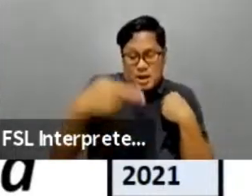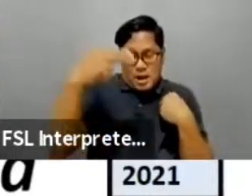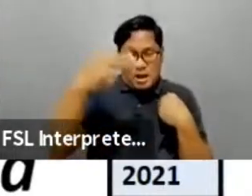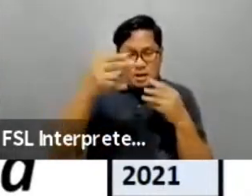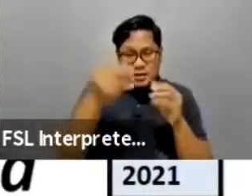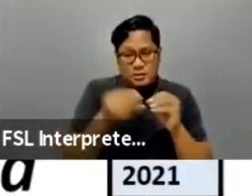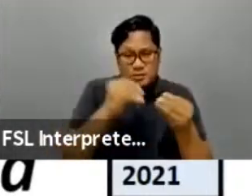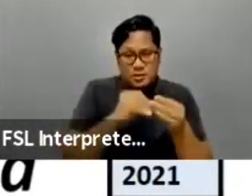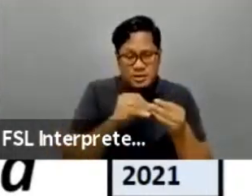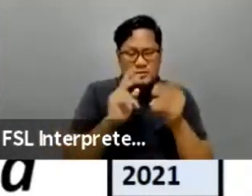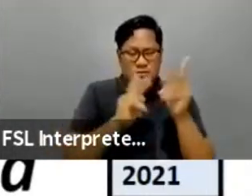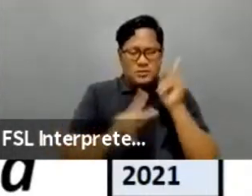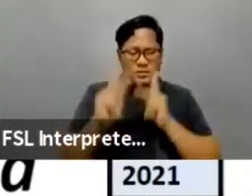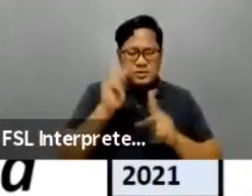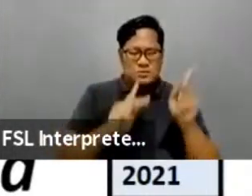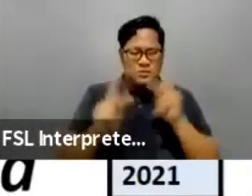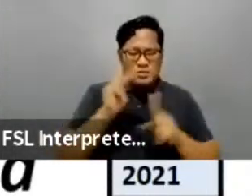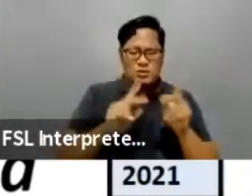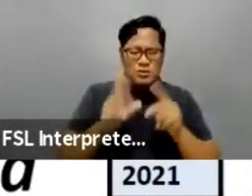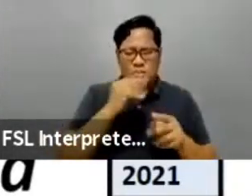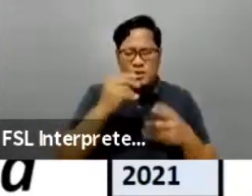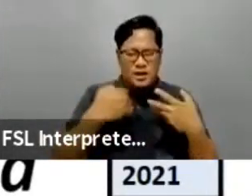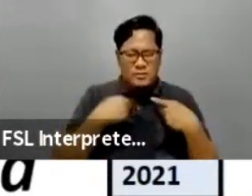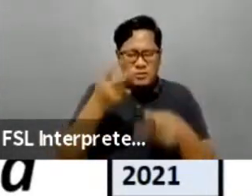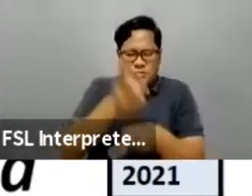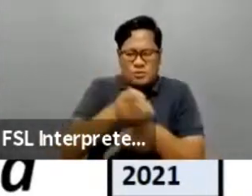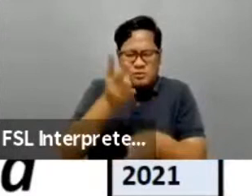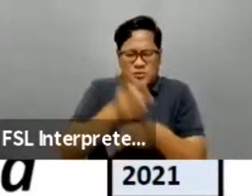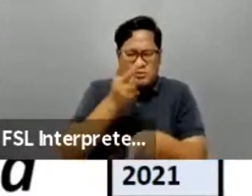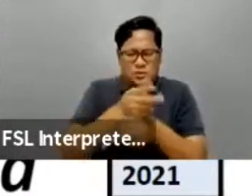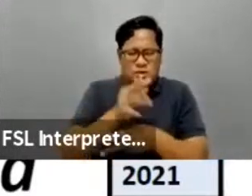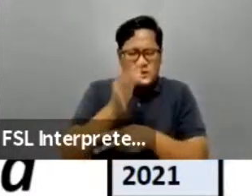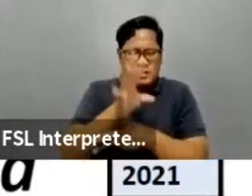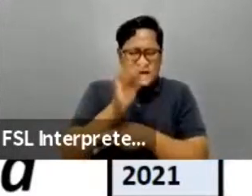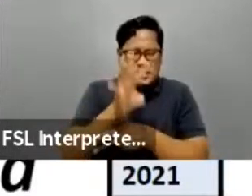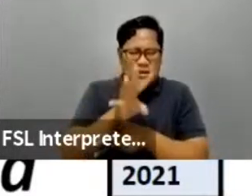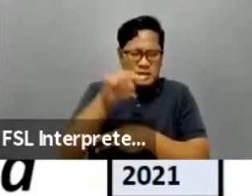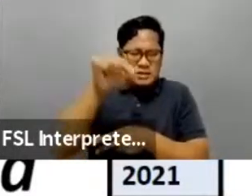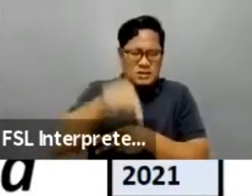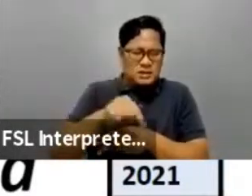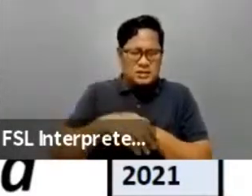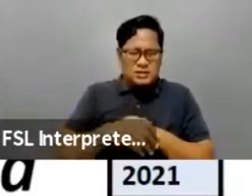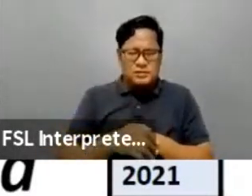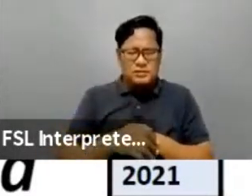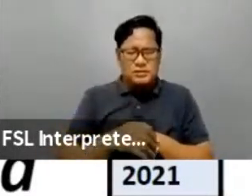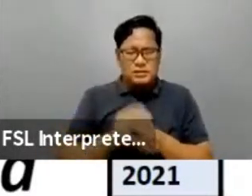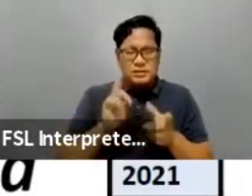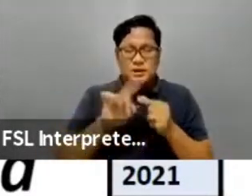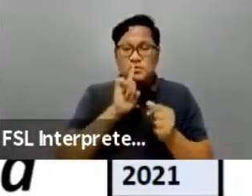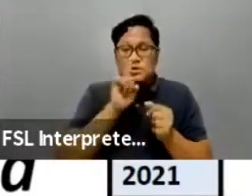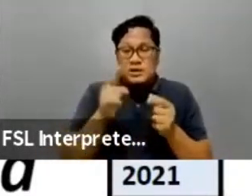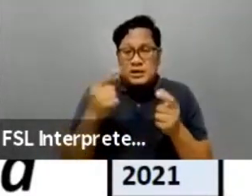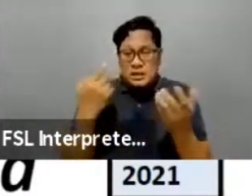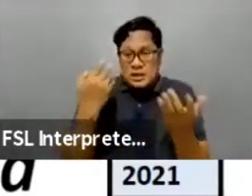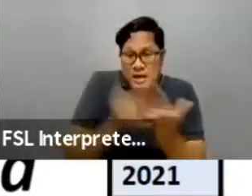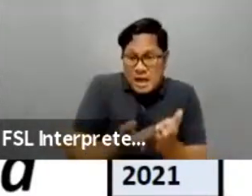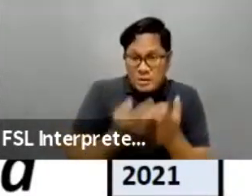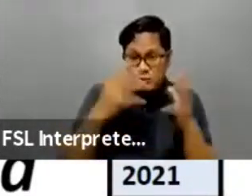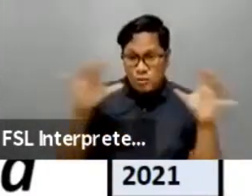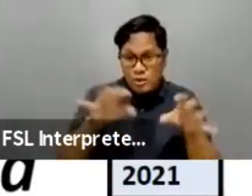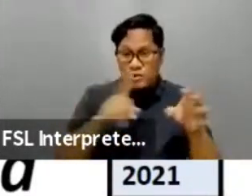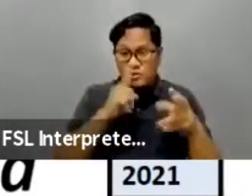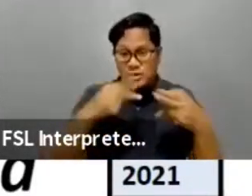mga tao na merong COVID-19 dito sa ating bansa. At tumating ang panahon na yung mga